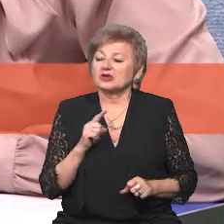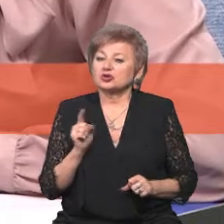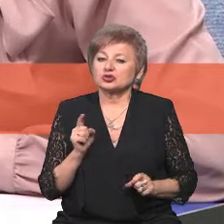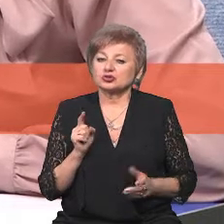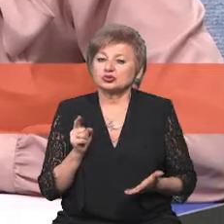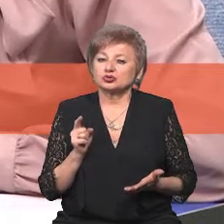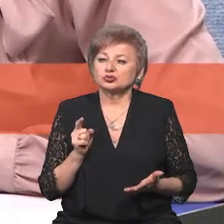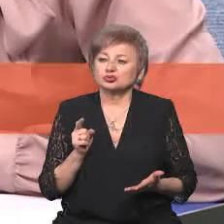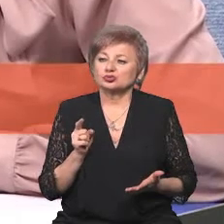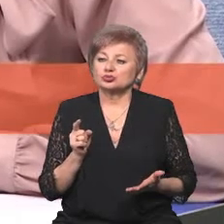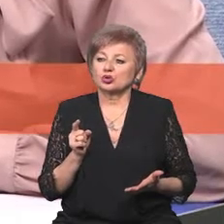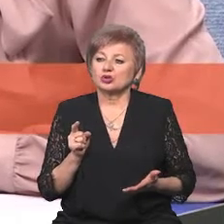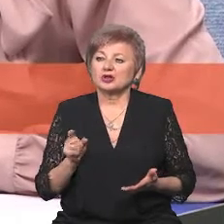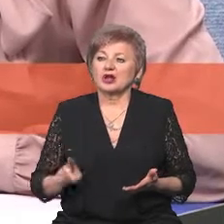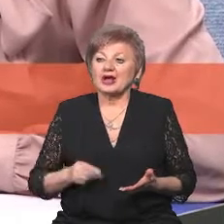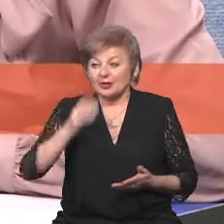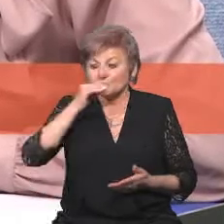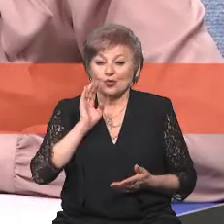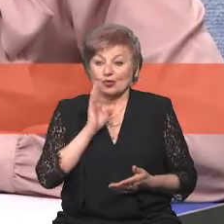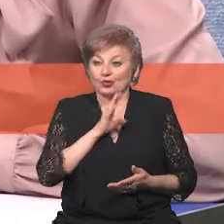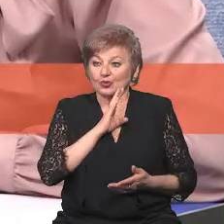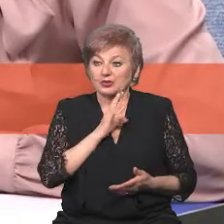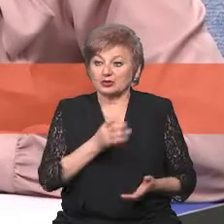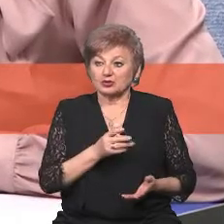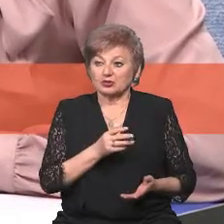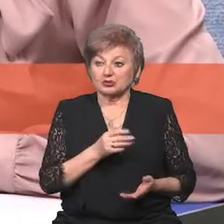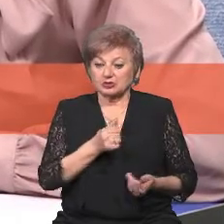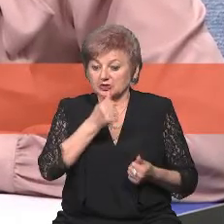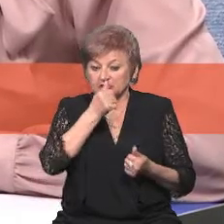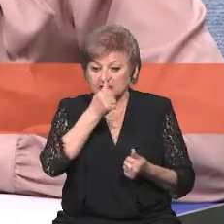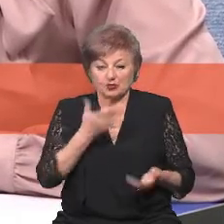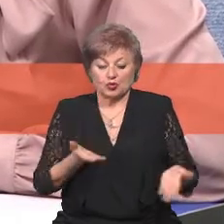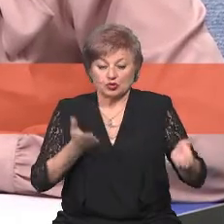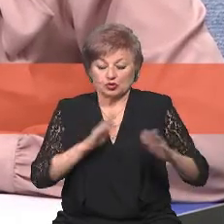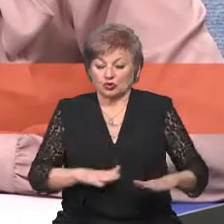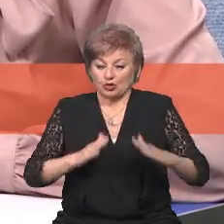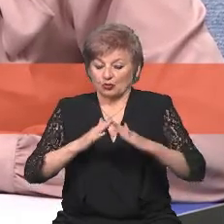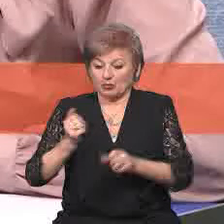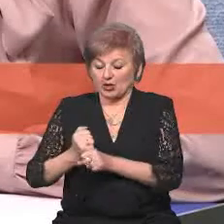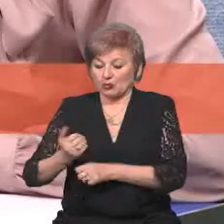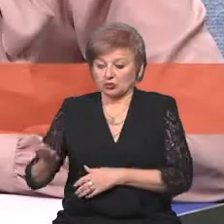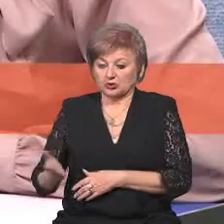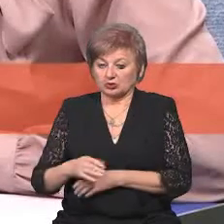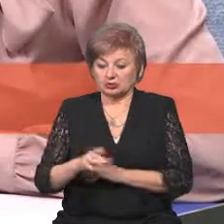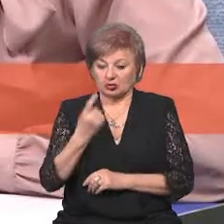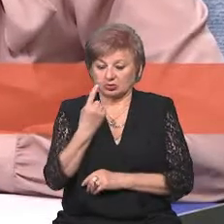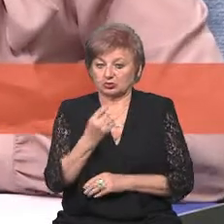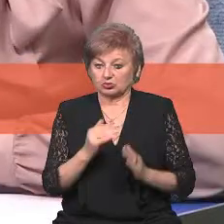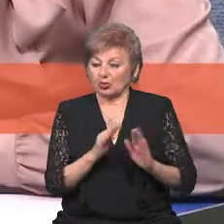там домашнє навчання. Але батьки працюють. Батьки не можуть залишити дитину вдома.